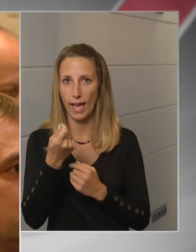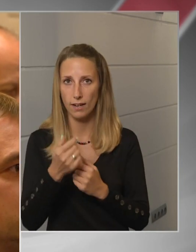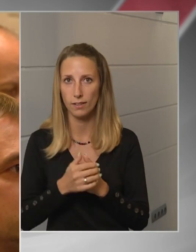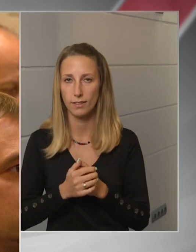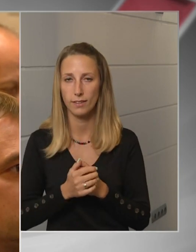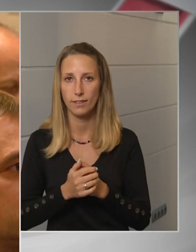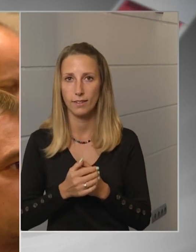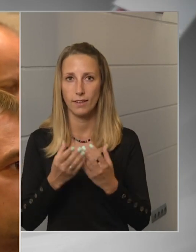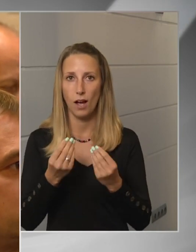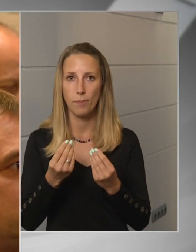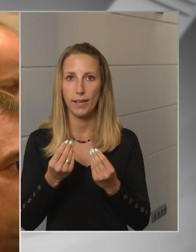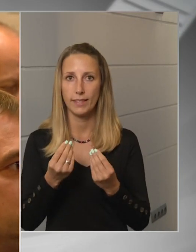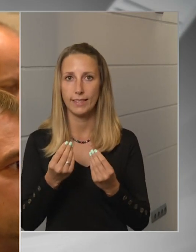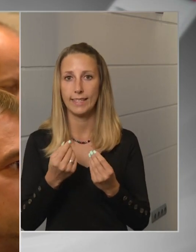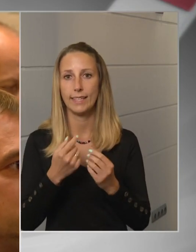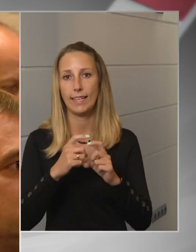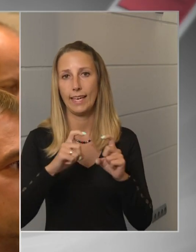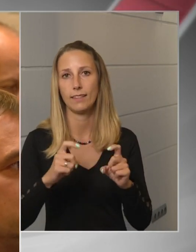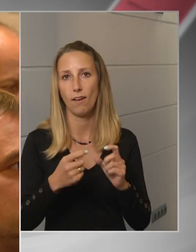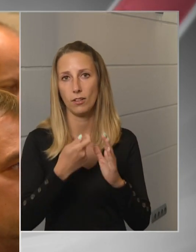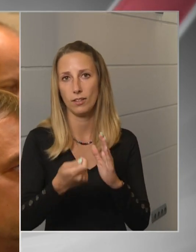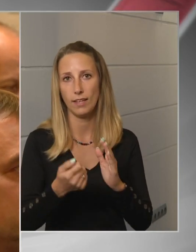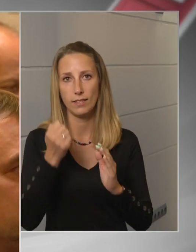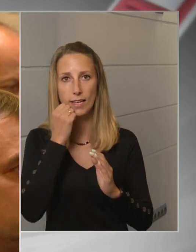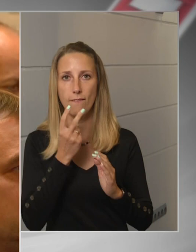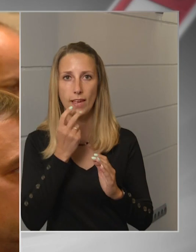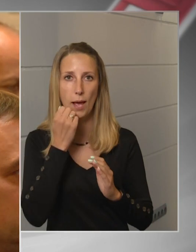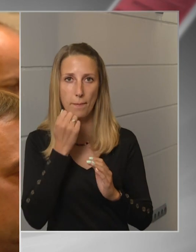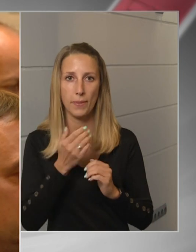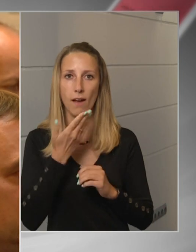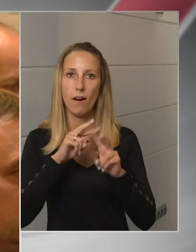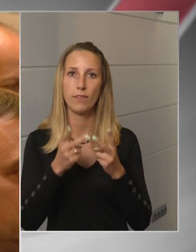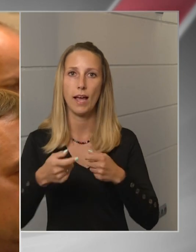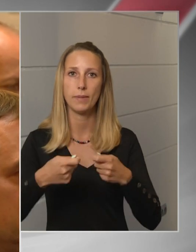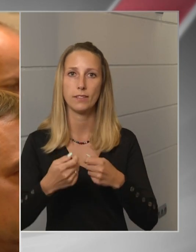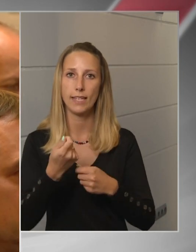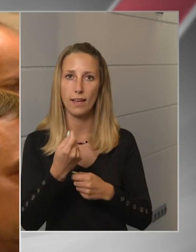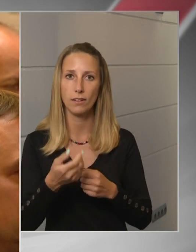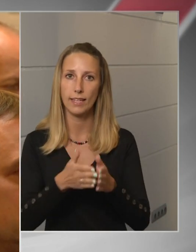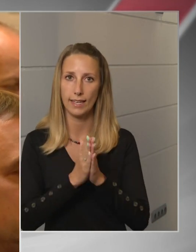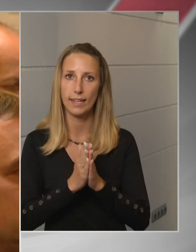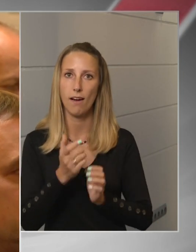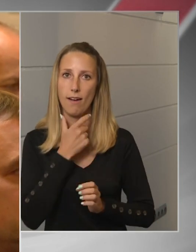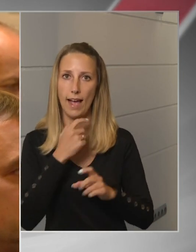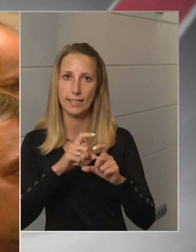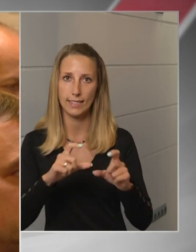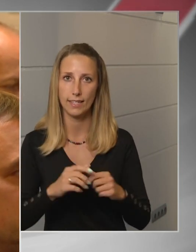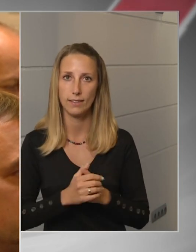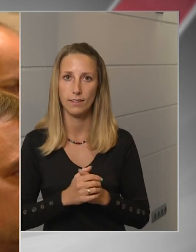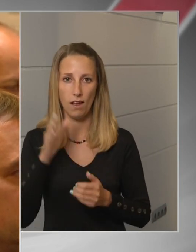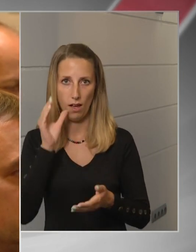amennyiért is adhatná az MVM, hogyha világpiaci árat kérne a gázért a